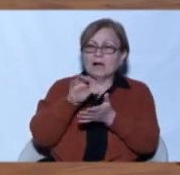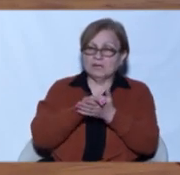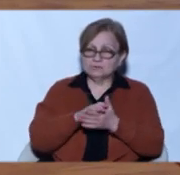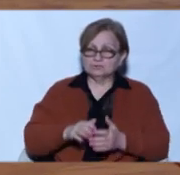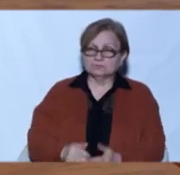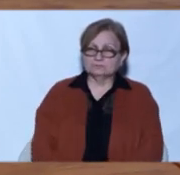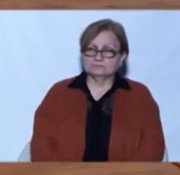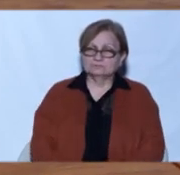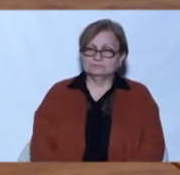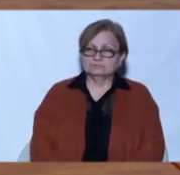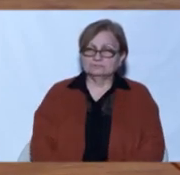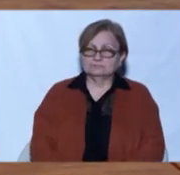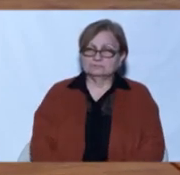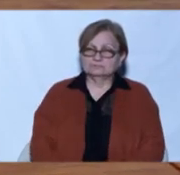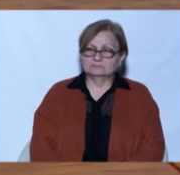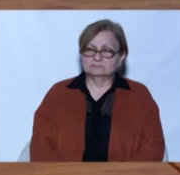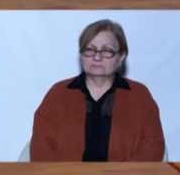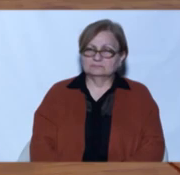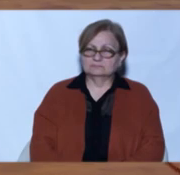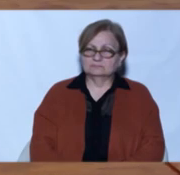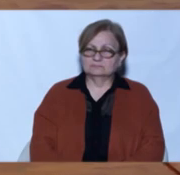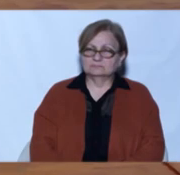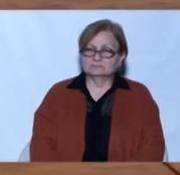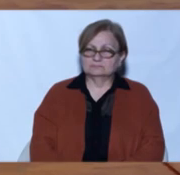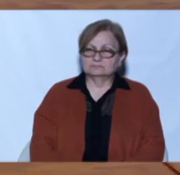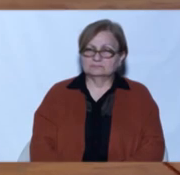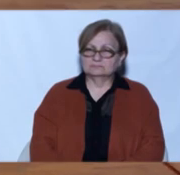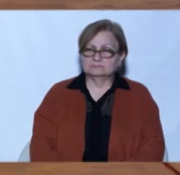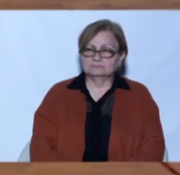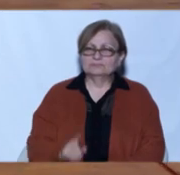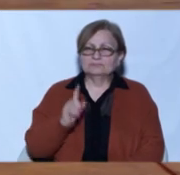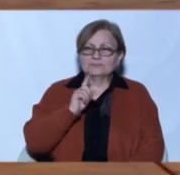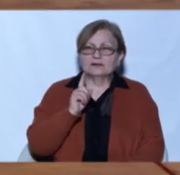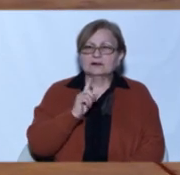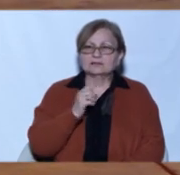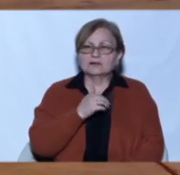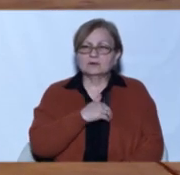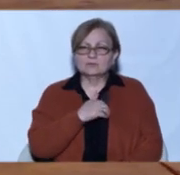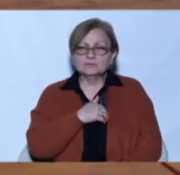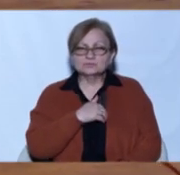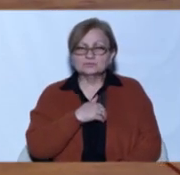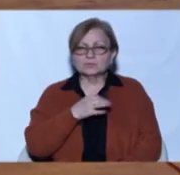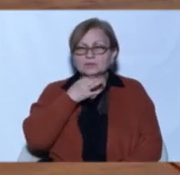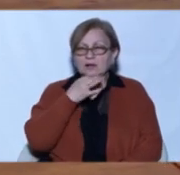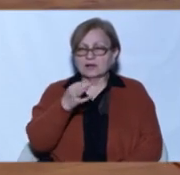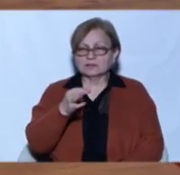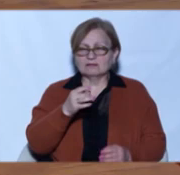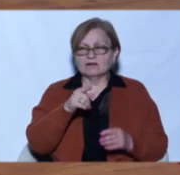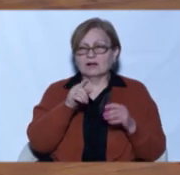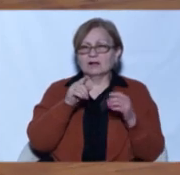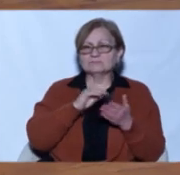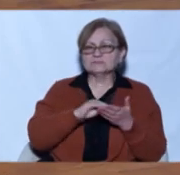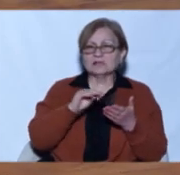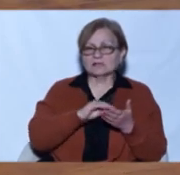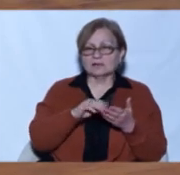და შესამეცნებლად იმის გასაგებად, თუ რა უნდა და ეთქვა ჩვენთვის წერას. და